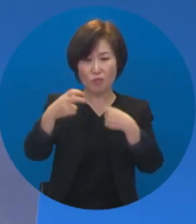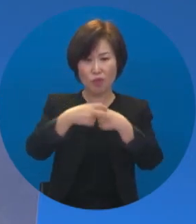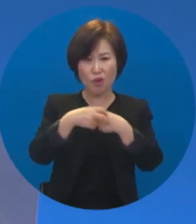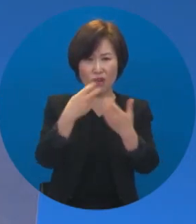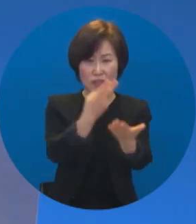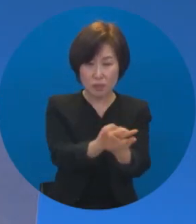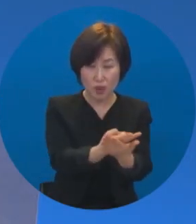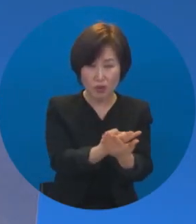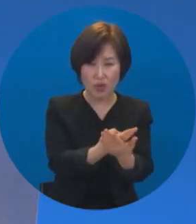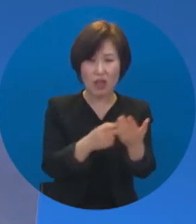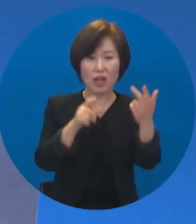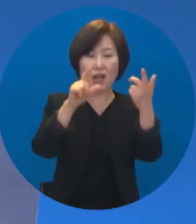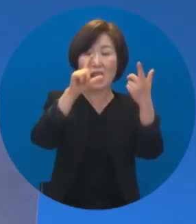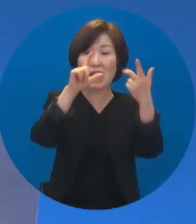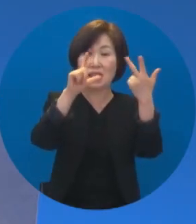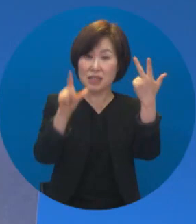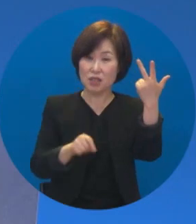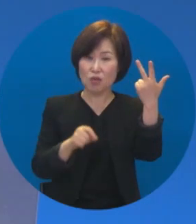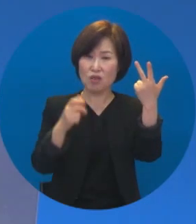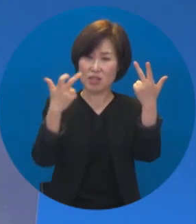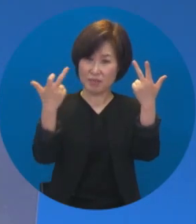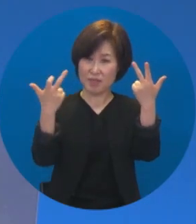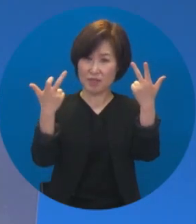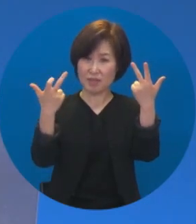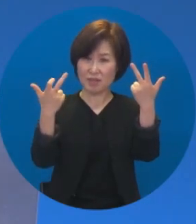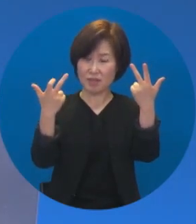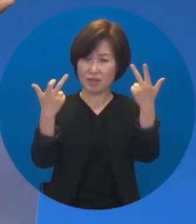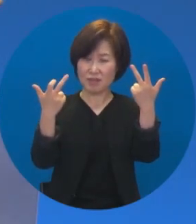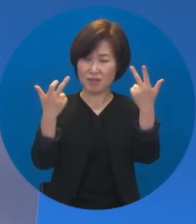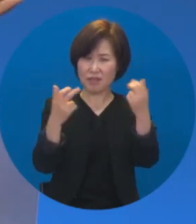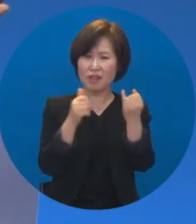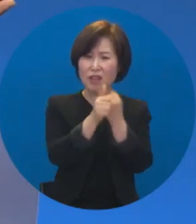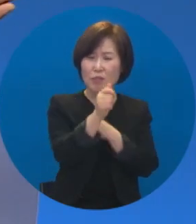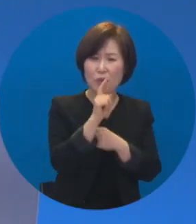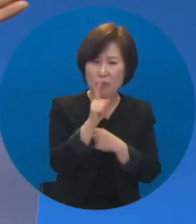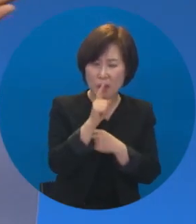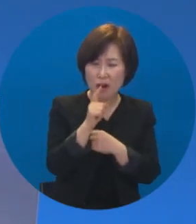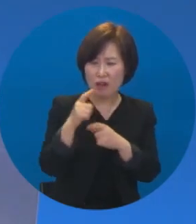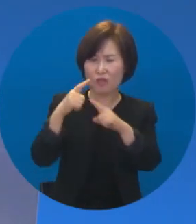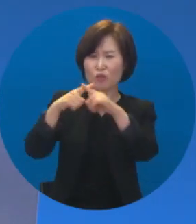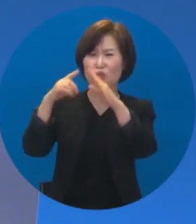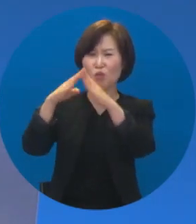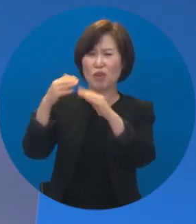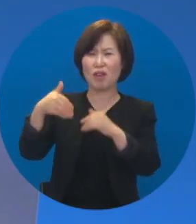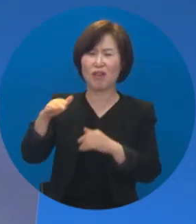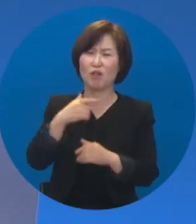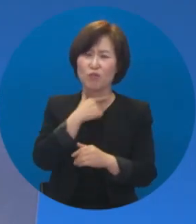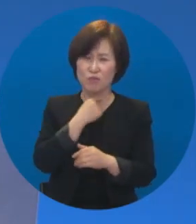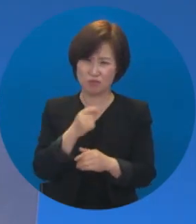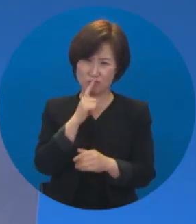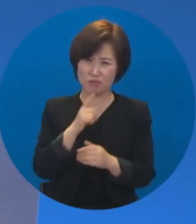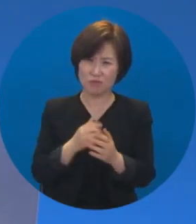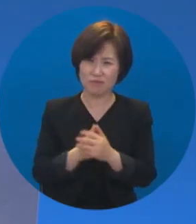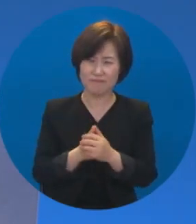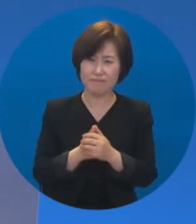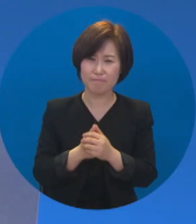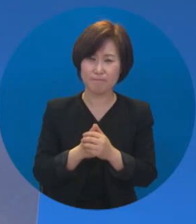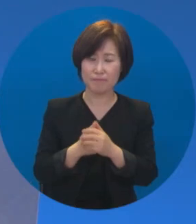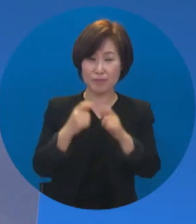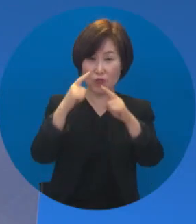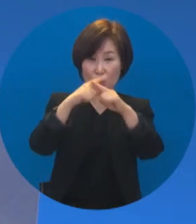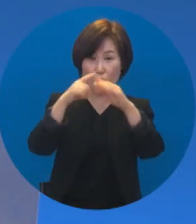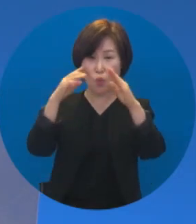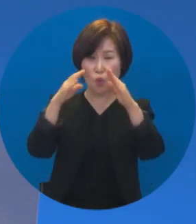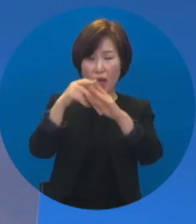17일 남편이 교회에 가보고 싶다고 했던 거예요. 병원에 들어오고 나서부터 한 번도 본 교회를 가지 못했거든요. 근데 교회에 예배에